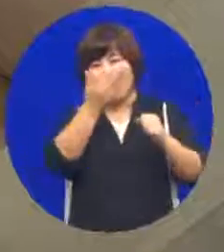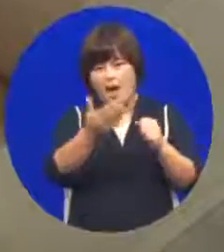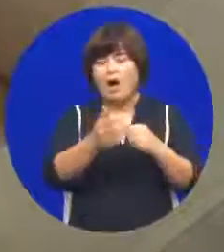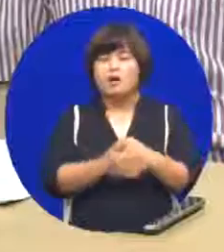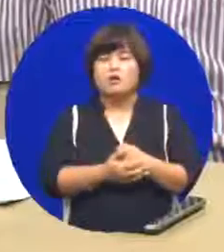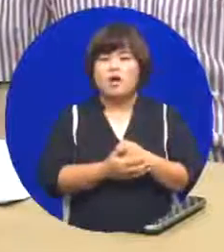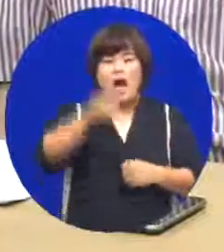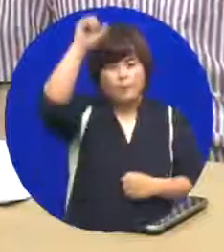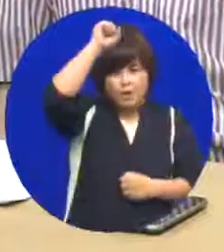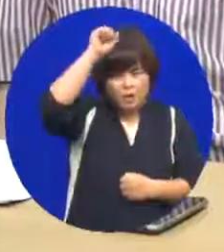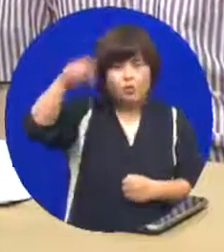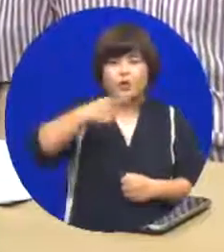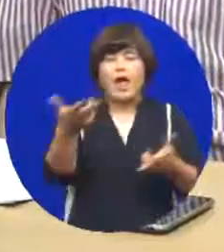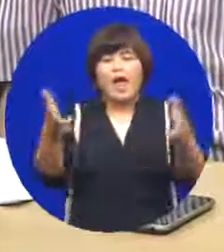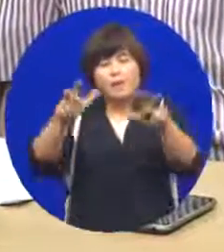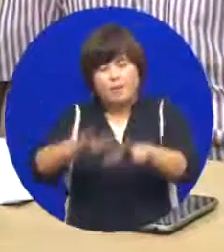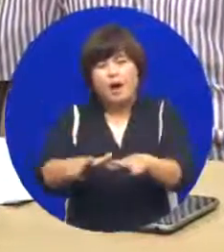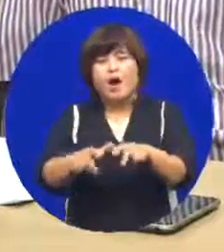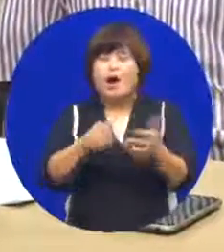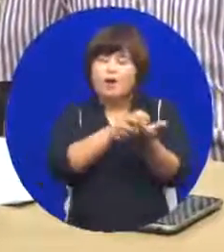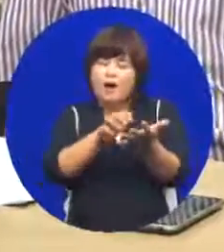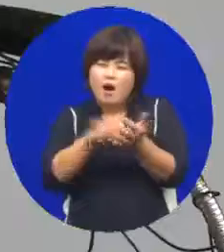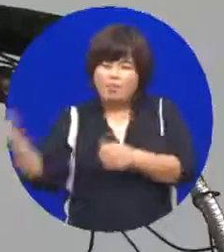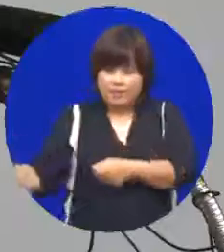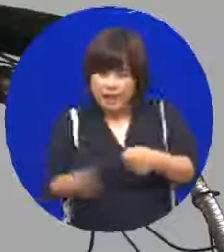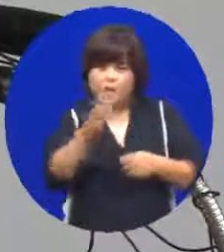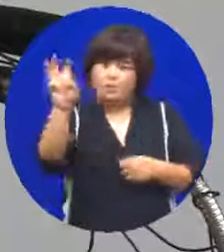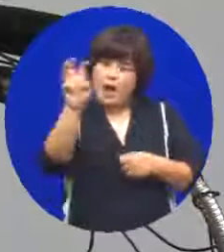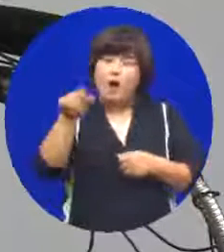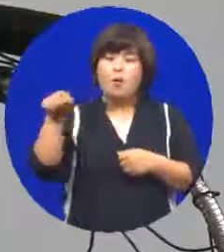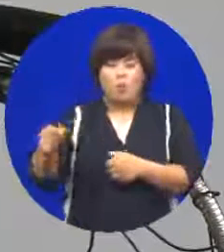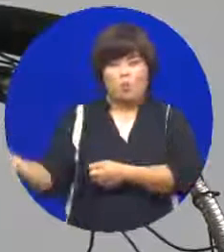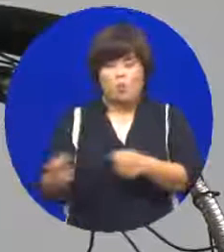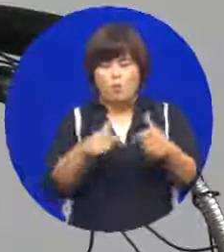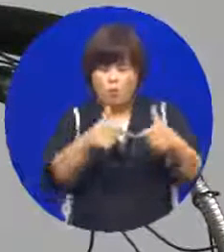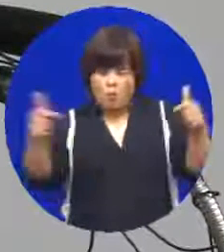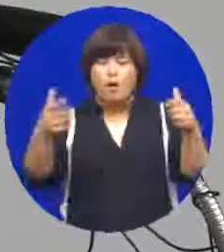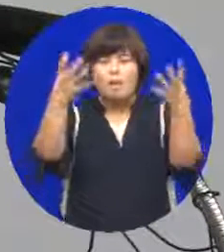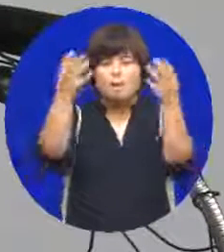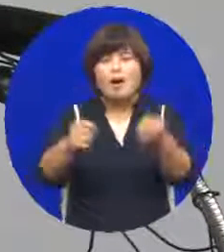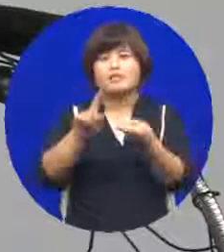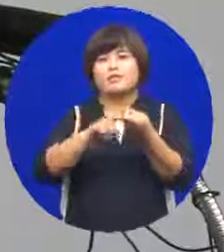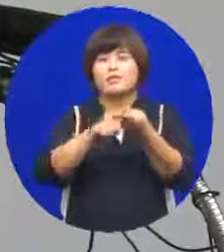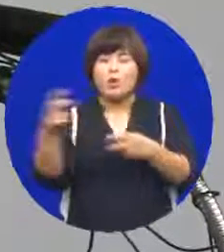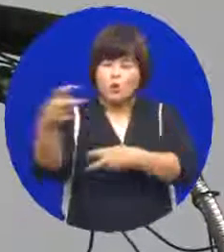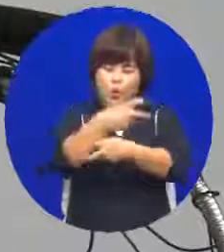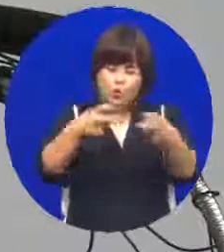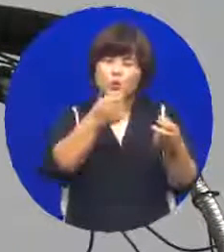즐길 수 있는 입지 여건과 한국민속촌과 에버랜드, 30여 개 골프장 등 용인관 내 풍부한 관광